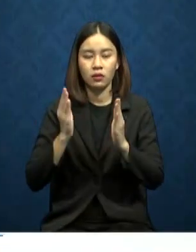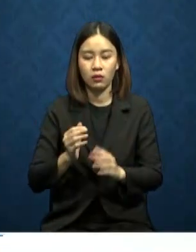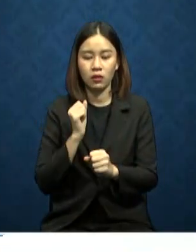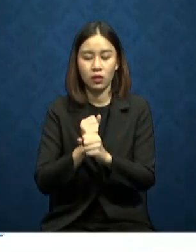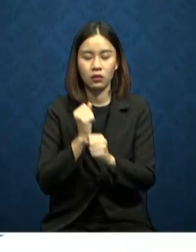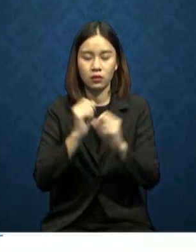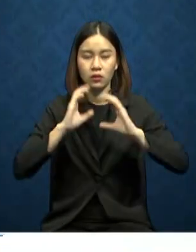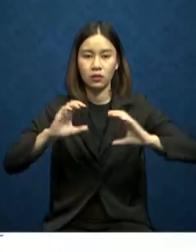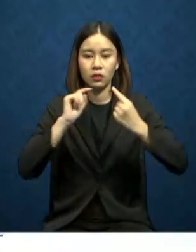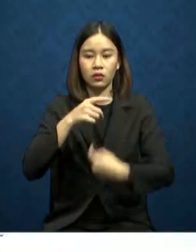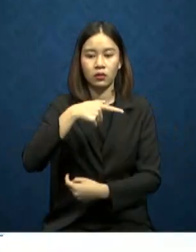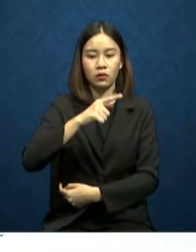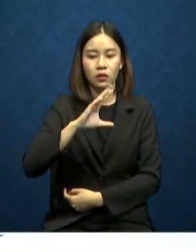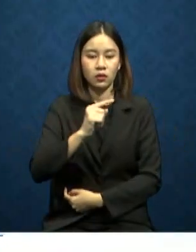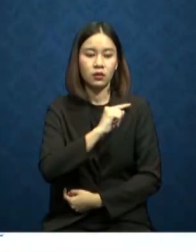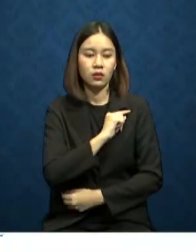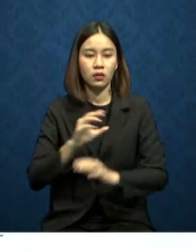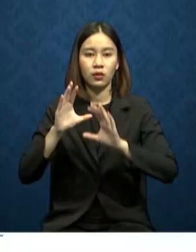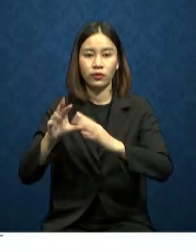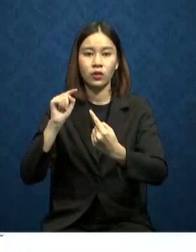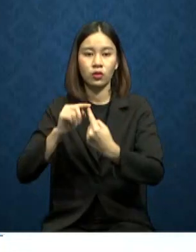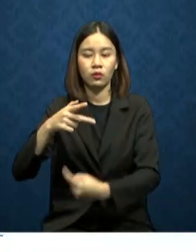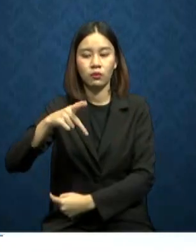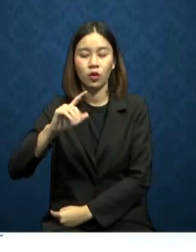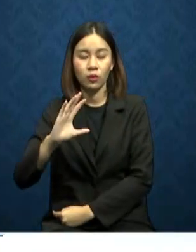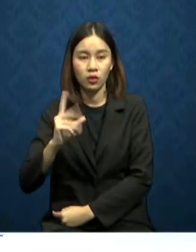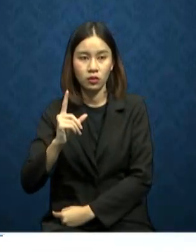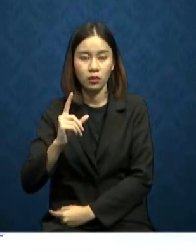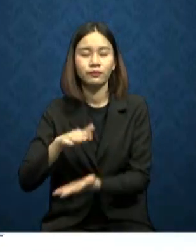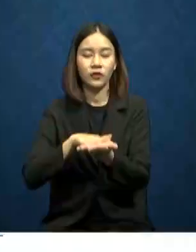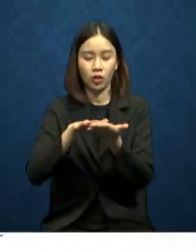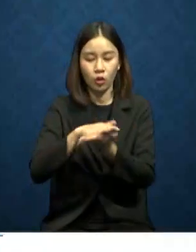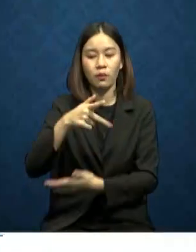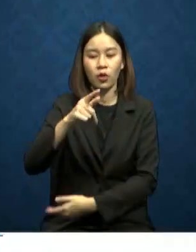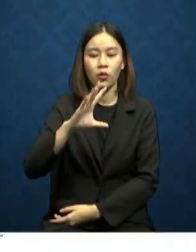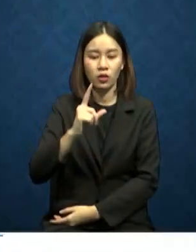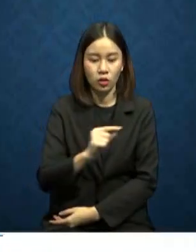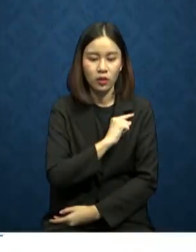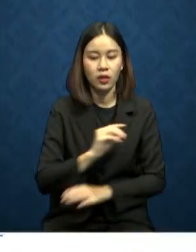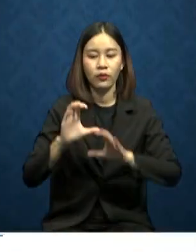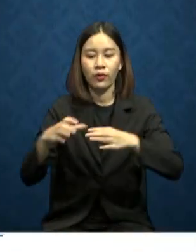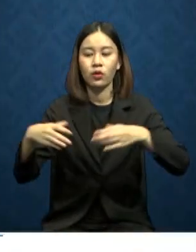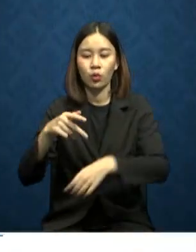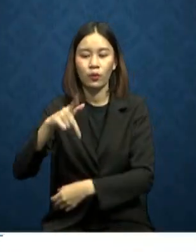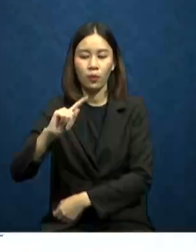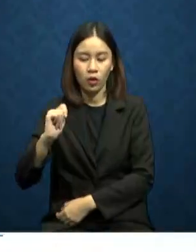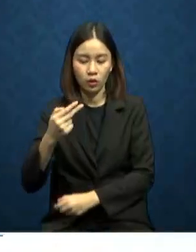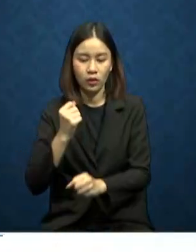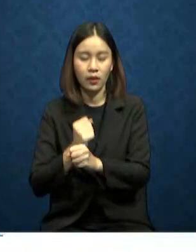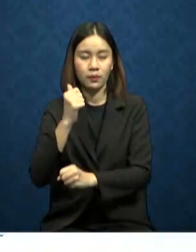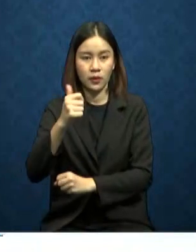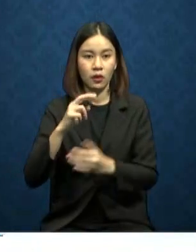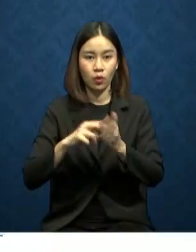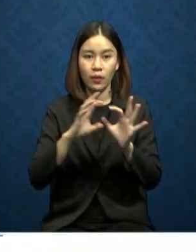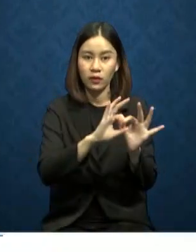ที่ที่ปปชสามารถมอบให้กับทางปปชเอ่อขอประด้วยครับปปชสามารถมอบให้กับคณะกรรมการปปทดำเนินการได้เนี่ย